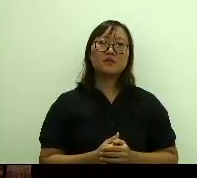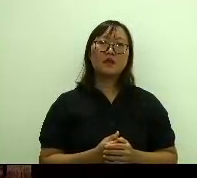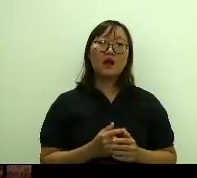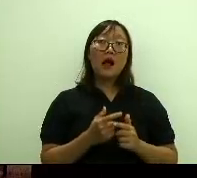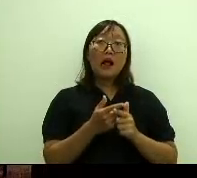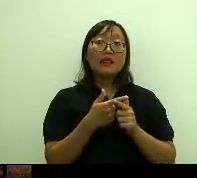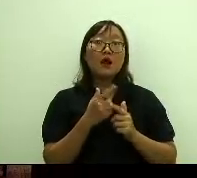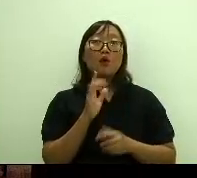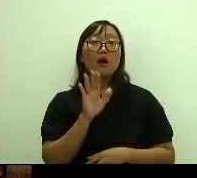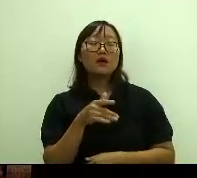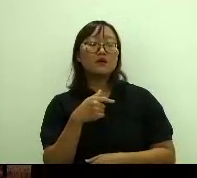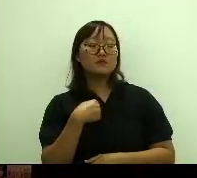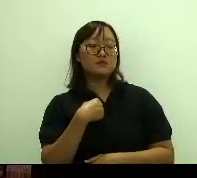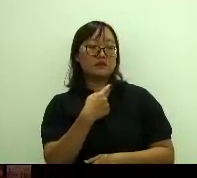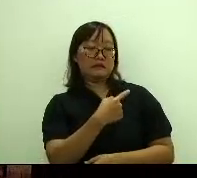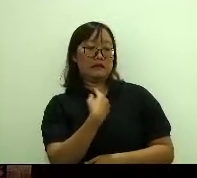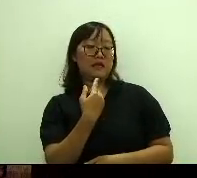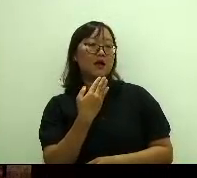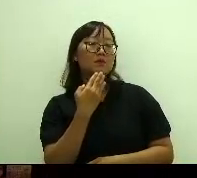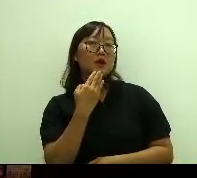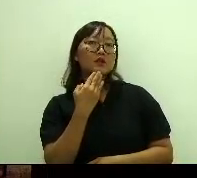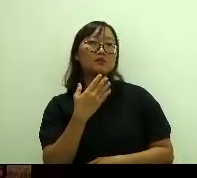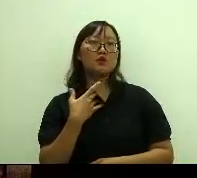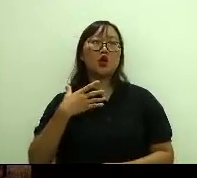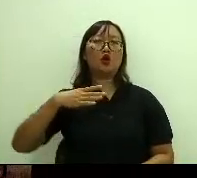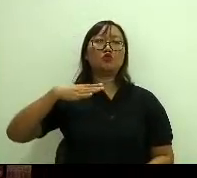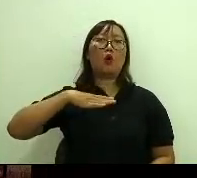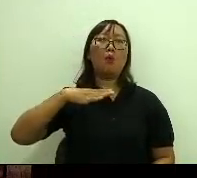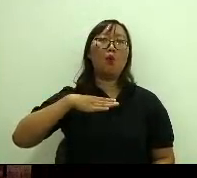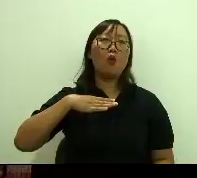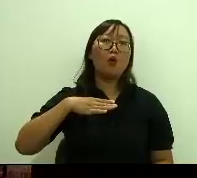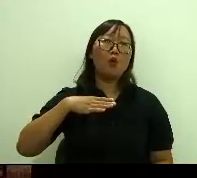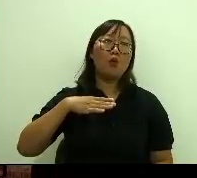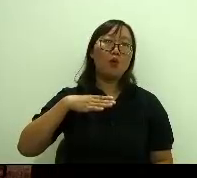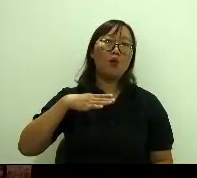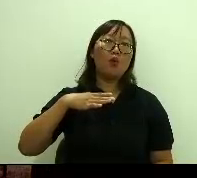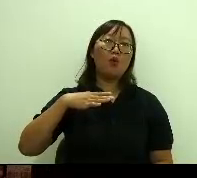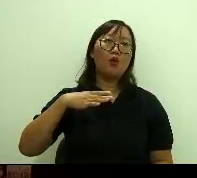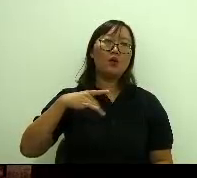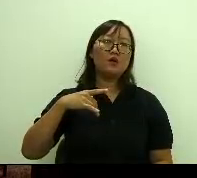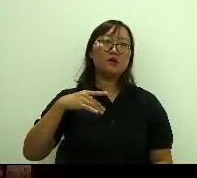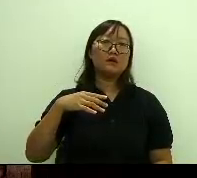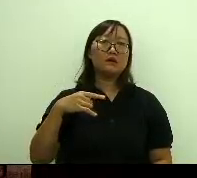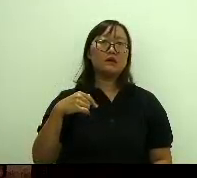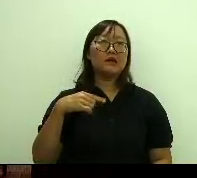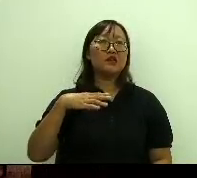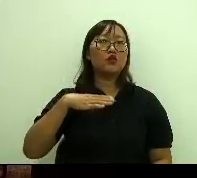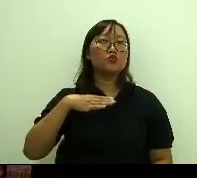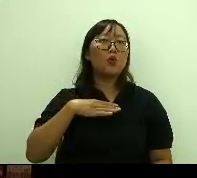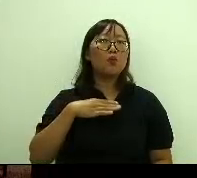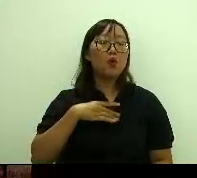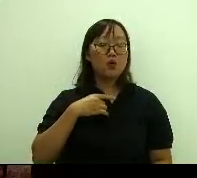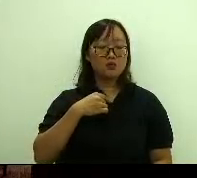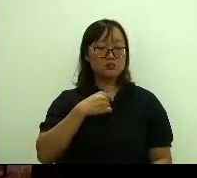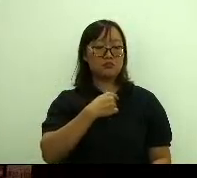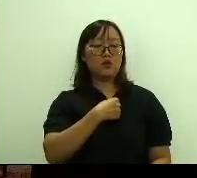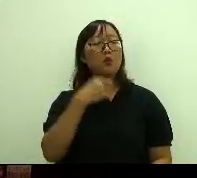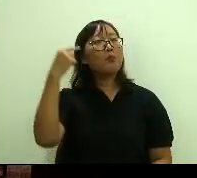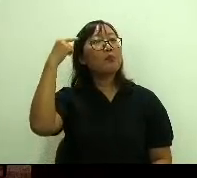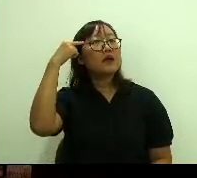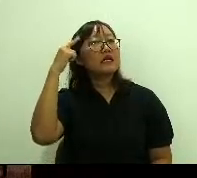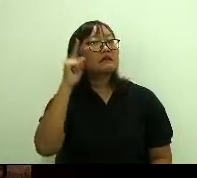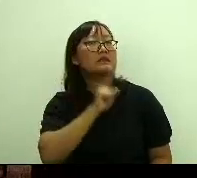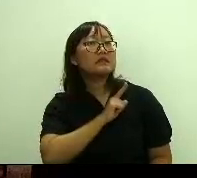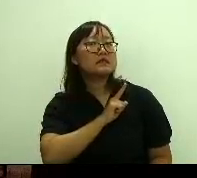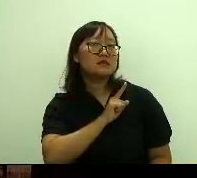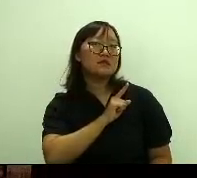kita mengumbar diri kita sendiri. Egoisme, kesombongan, keangkuhan. Mungkin juga ada beberapa